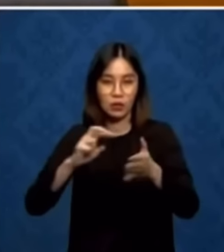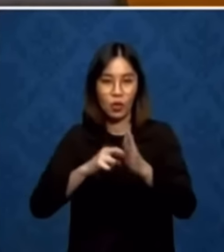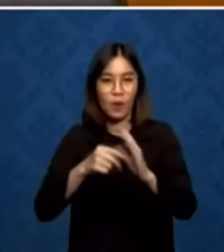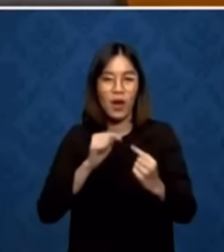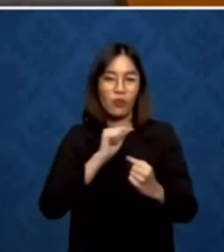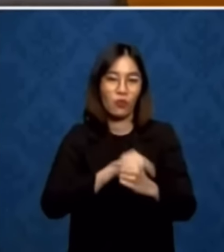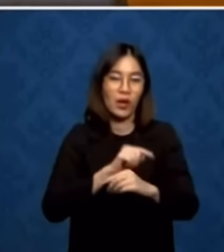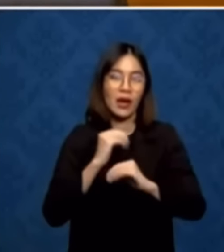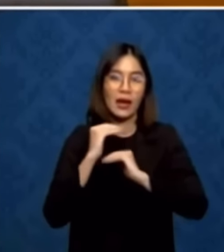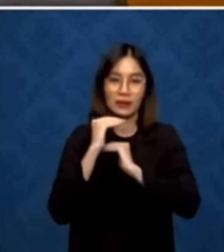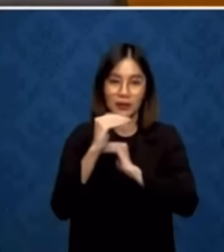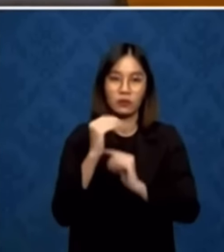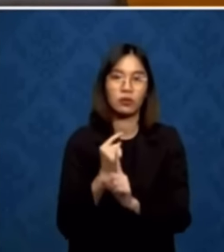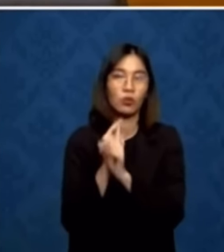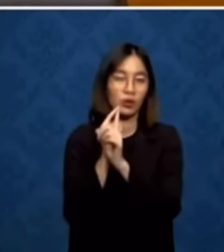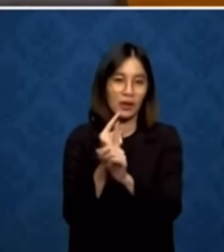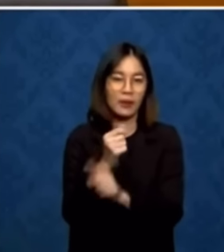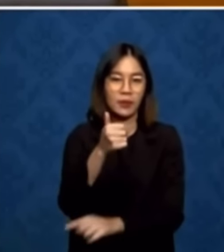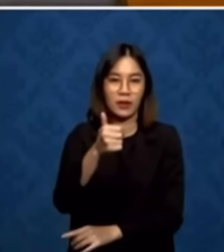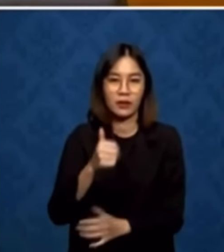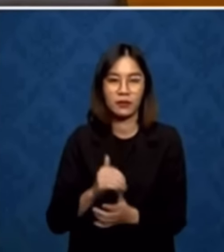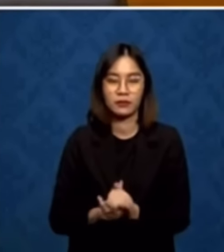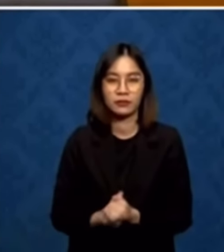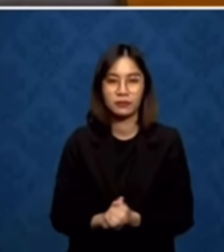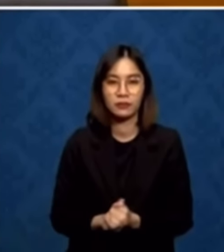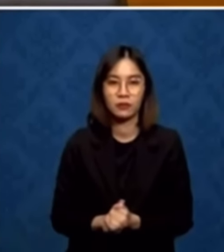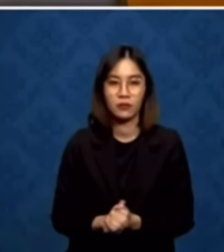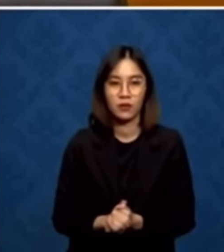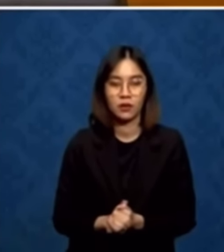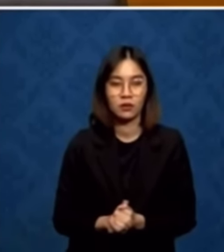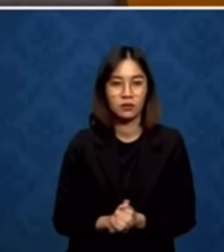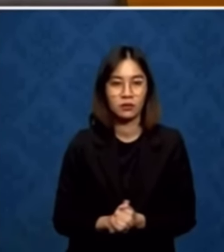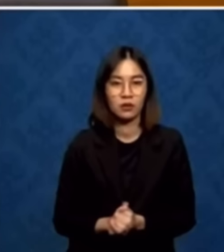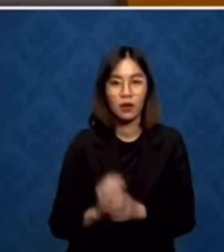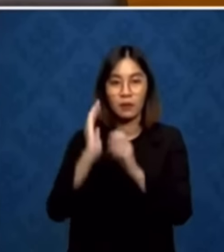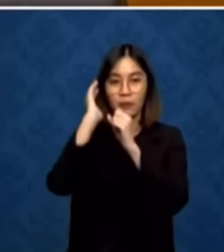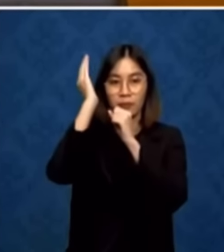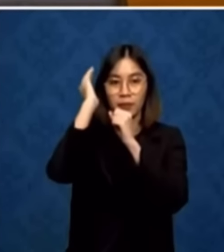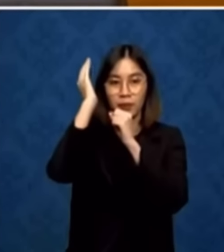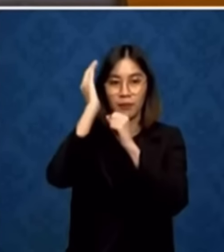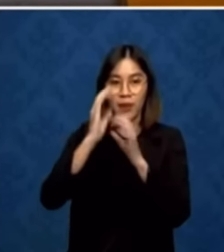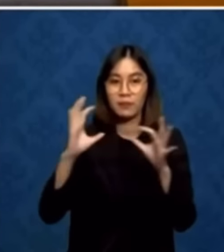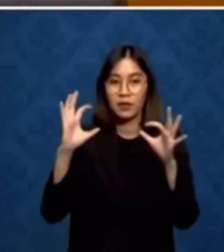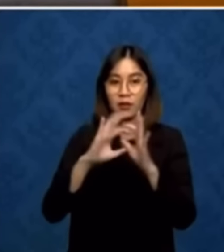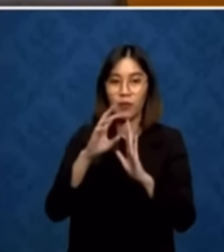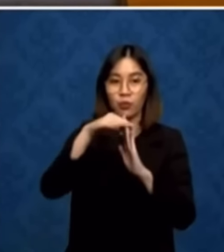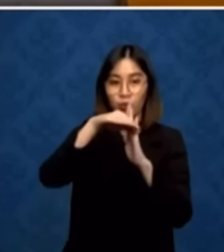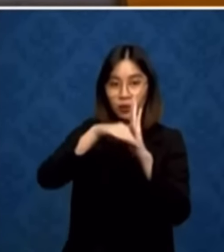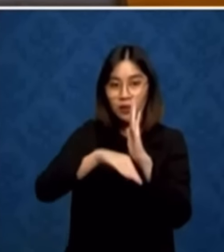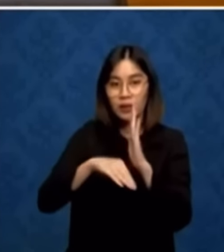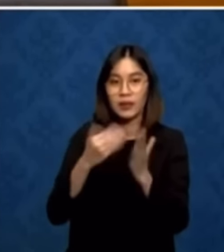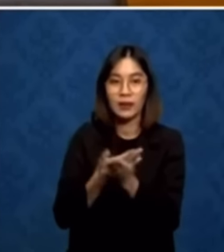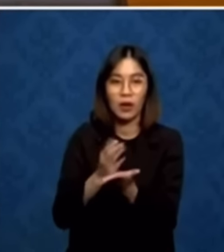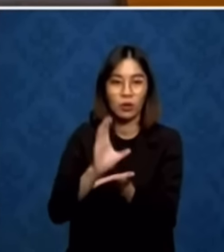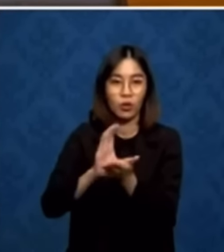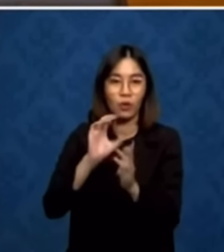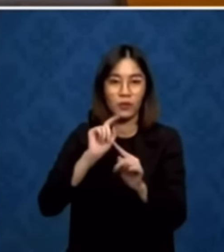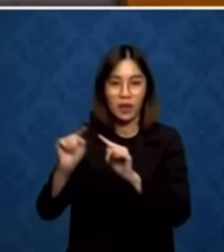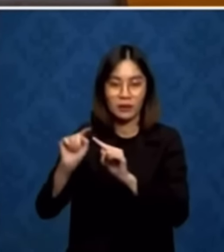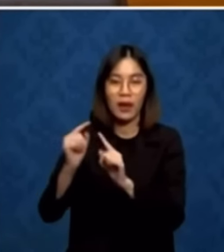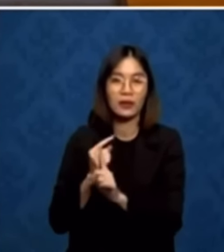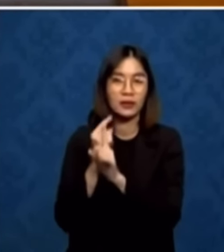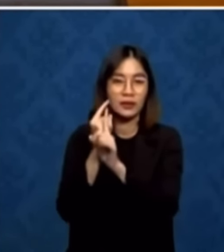ลาแน่นอนนะครับมีการอภิปรายในเรื่องของกลไกด้านงบประมาณต่างๆซึ่งเป็นไปต